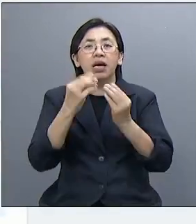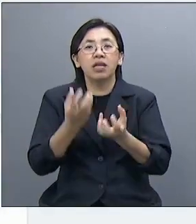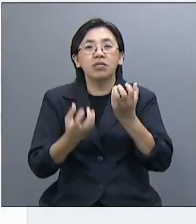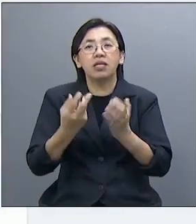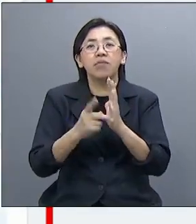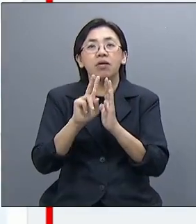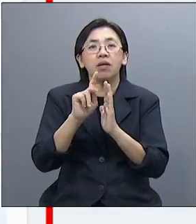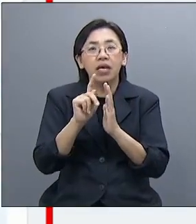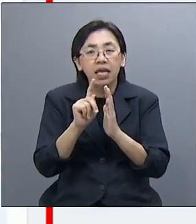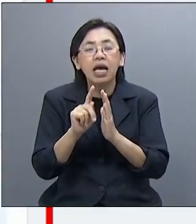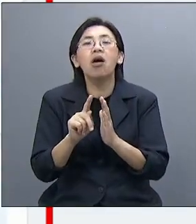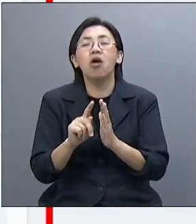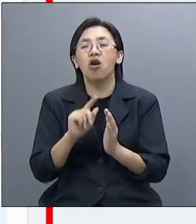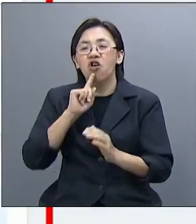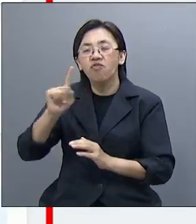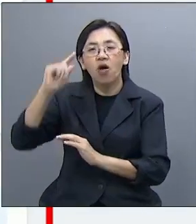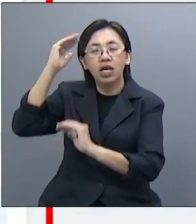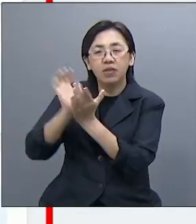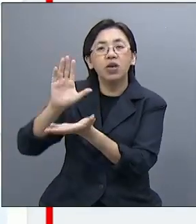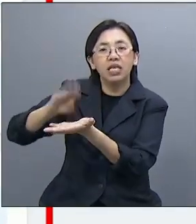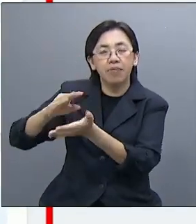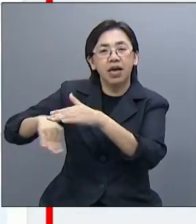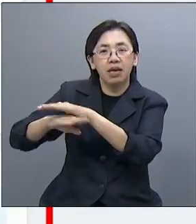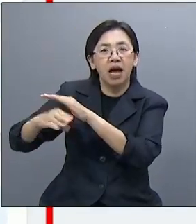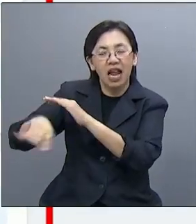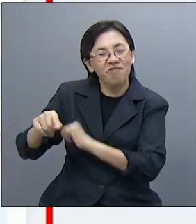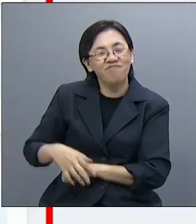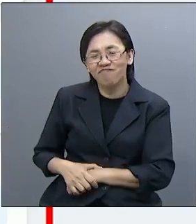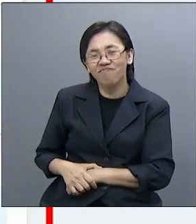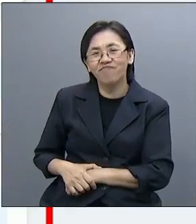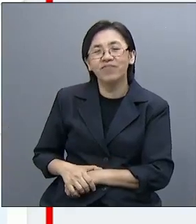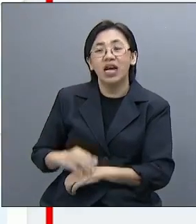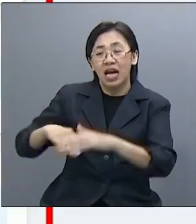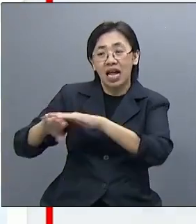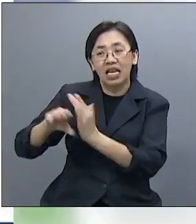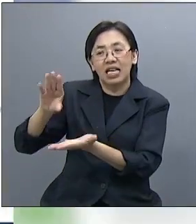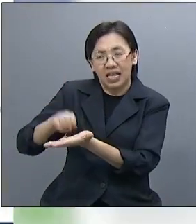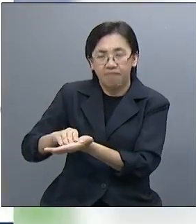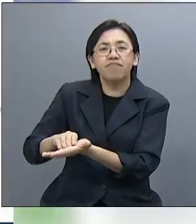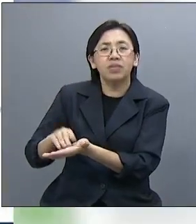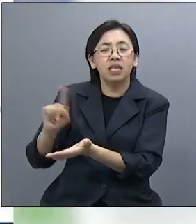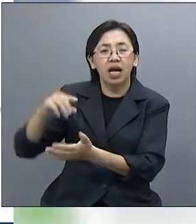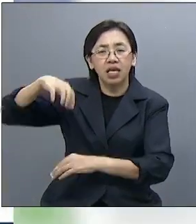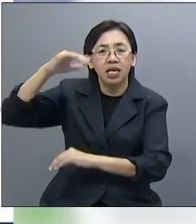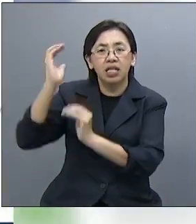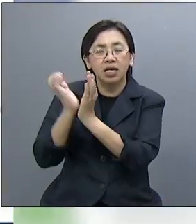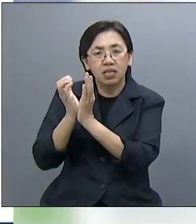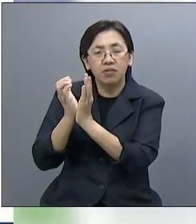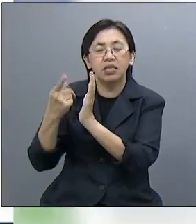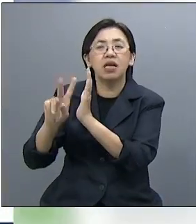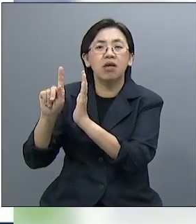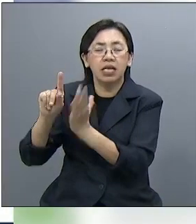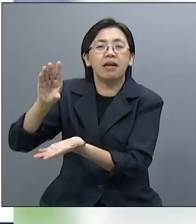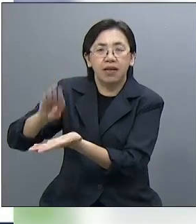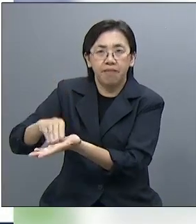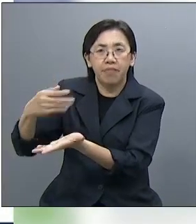ขอนแก่นเนี่ยก็ได้มีการแจ้งความลงบันทึกประจำไว้เอาเป็นหลักฐานนะครับลงบันทึกประจำวันไว้เป็นหลักฐานที่สถานีตำรวจภูธรเมืองขอนแก่น